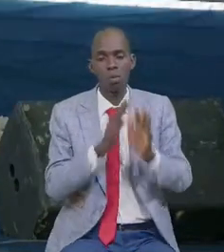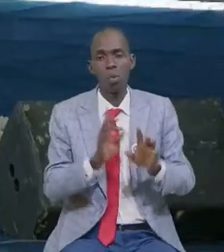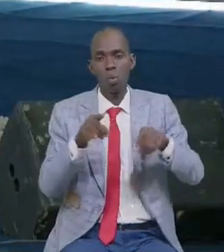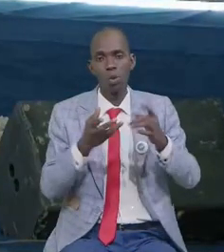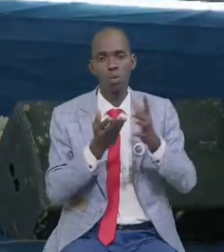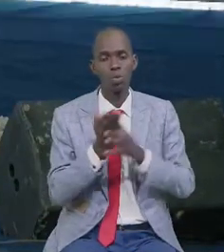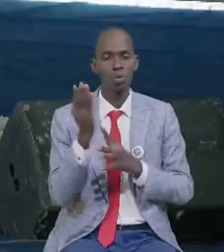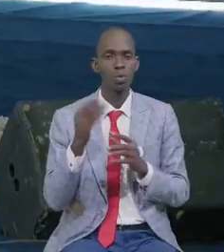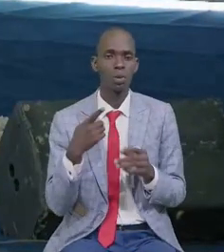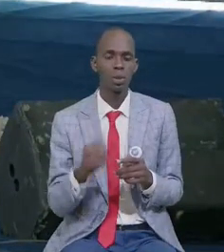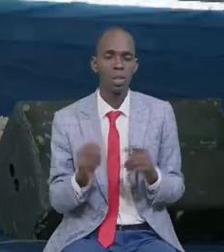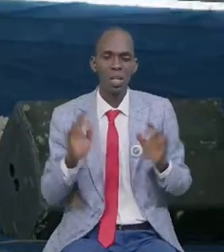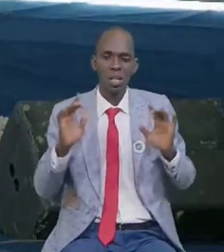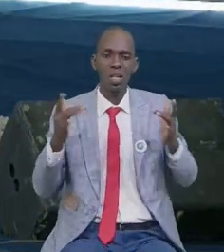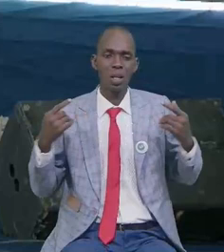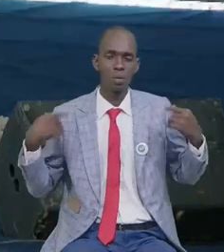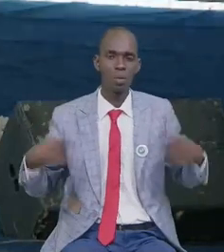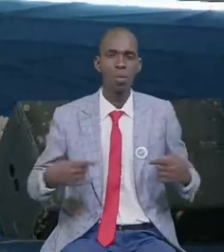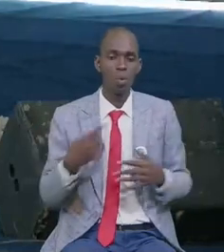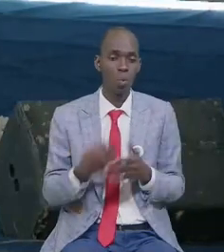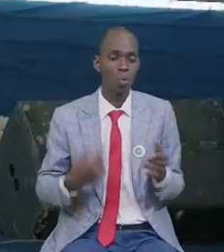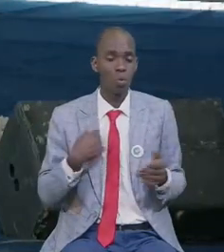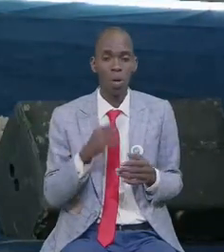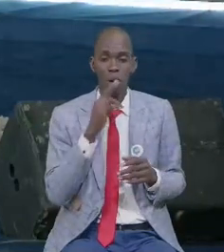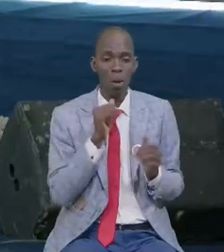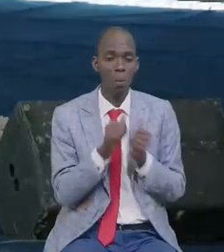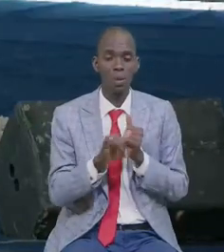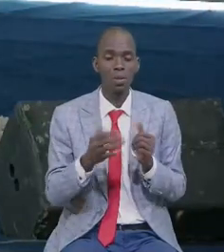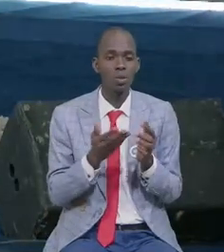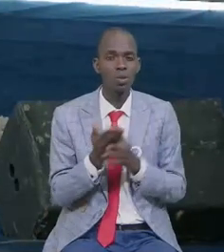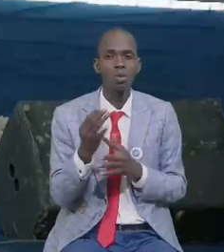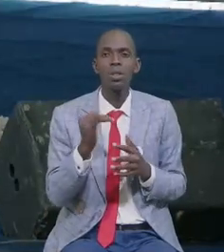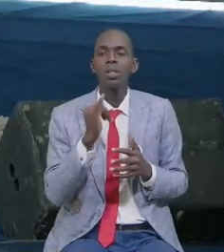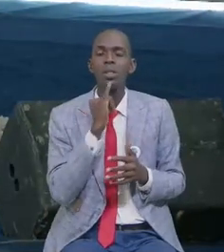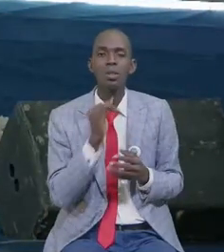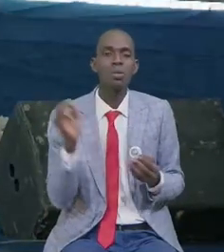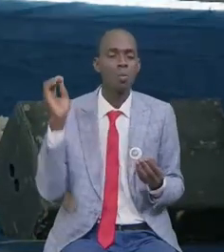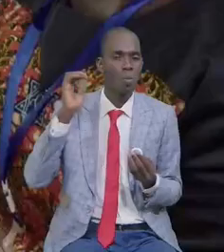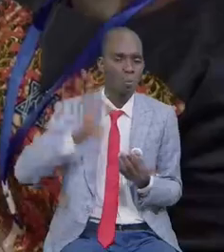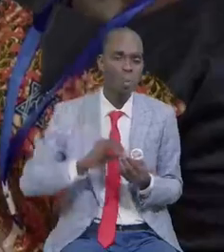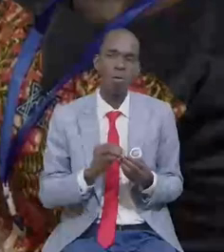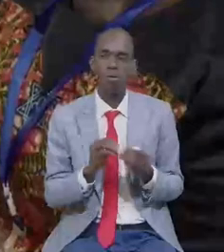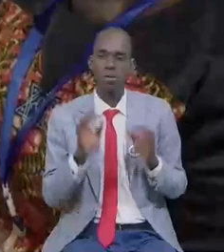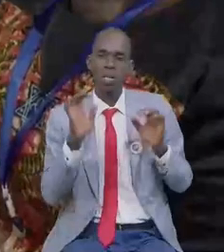affliction. Ce que nous endurons est plus légère affliction.